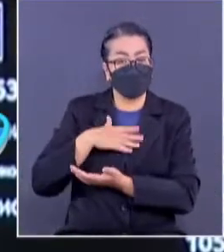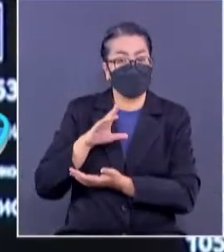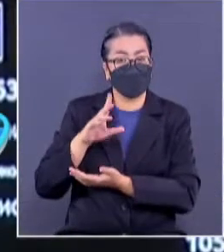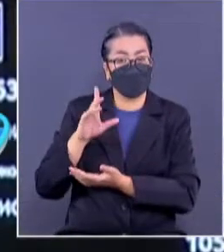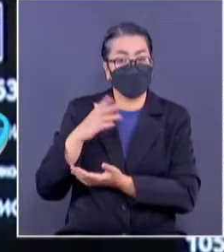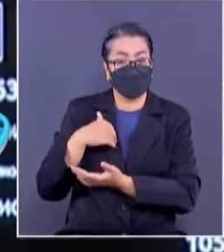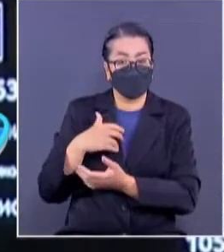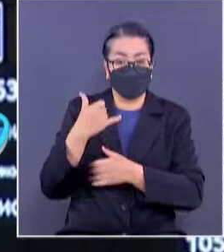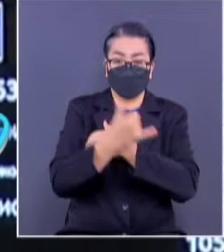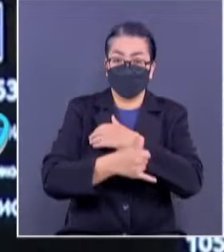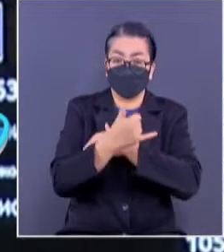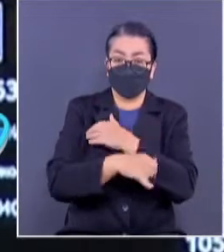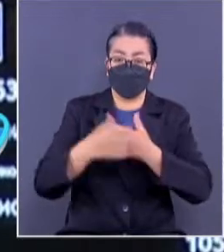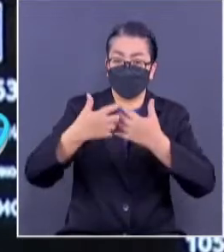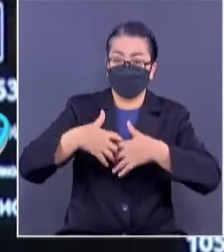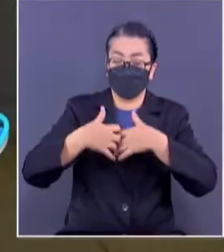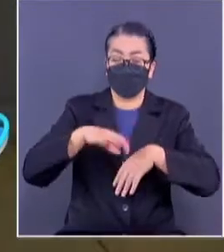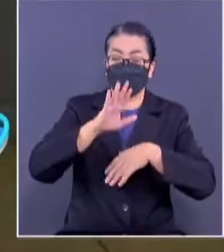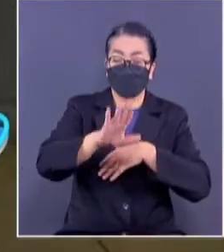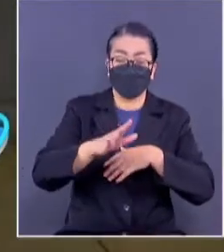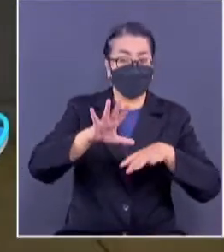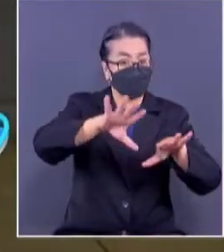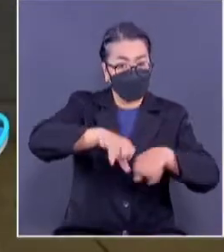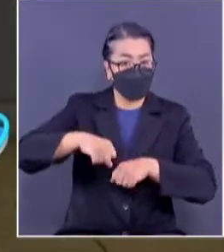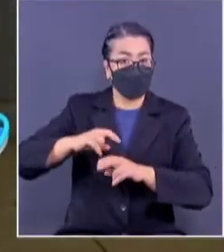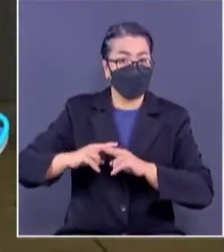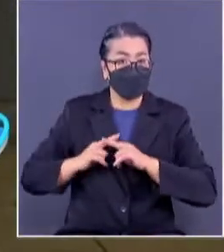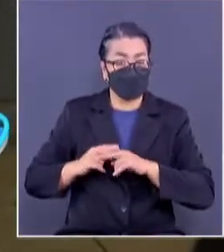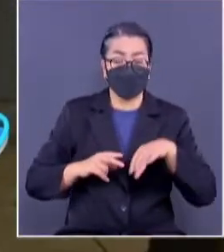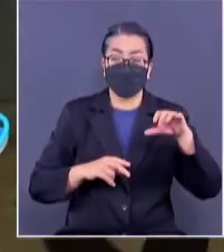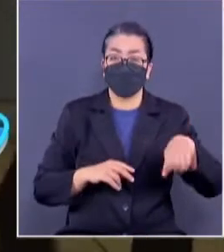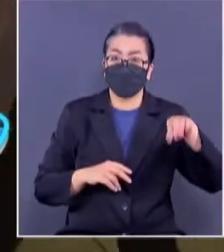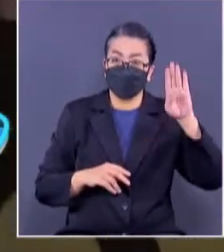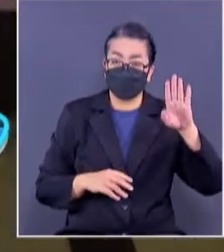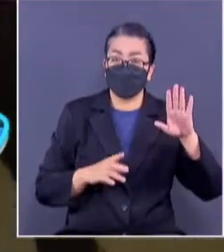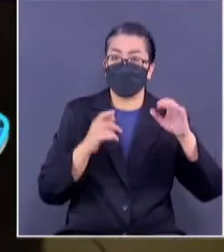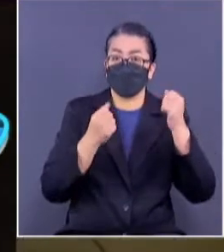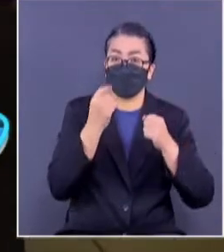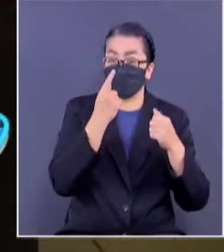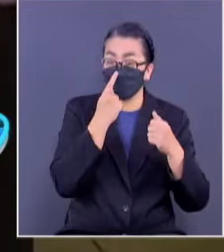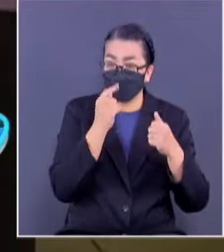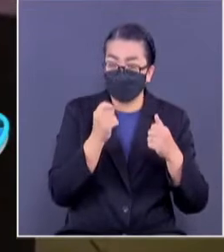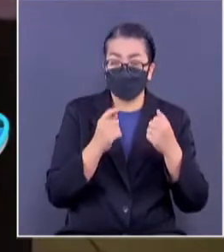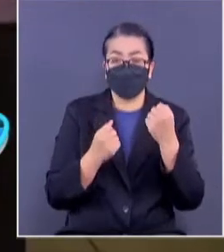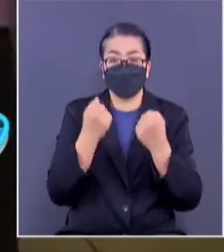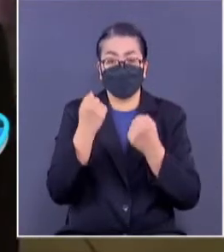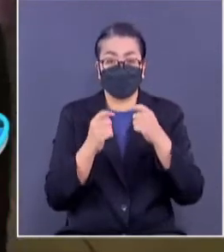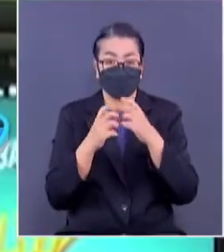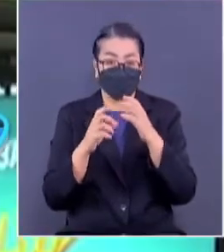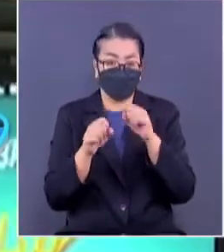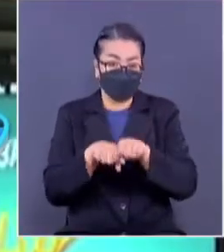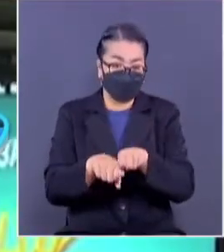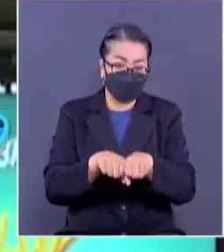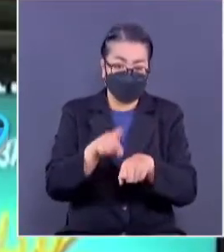พี่ตรงไหนของต่างชาติเลยครับซึ่งบริษัทต่างชาติหลายแห่งไม่ว่าจะเป็นโตโยต้า Nikeอีเกีย